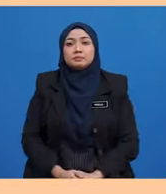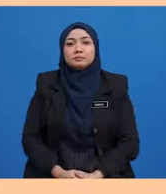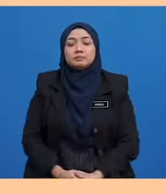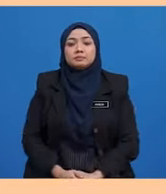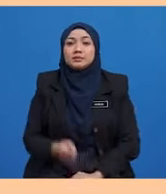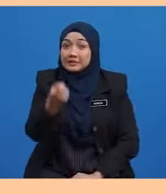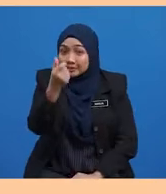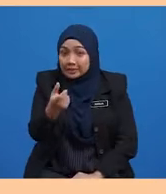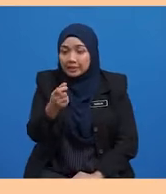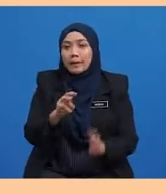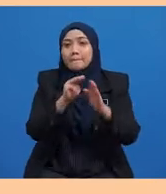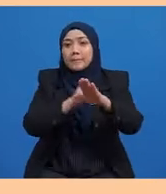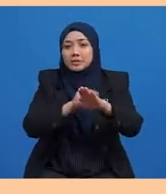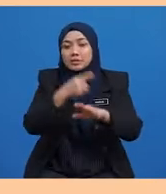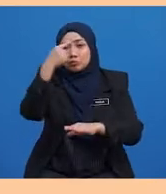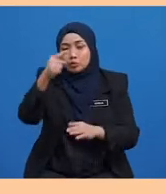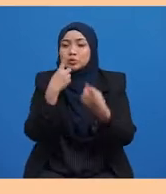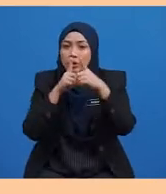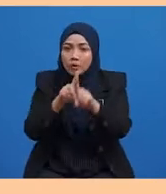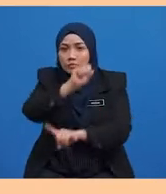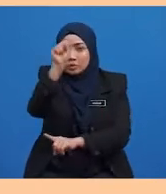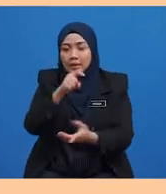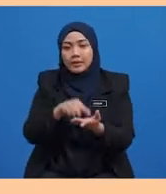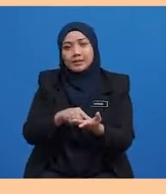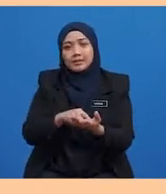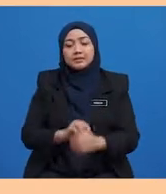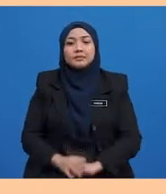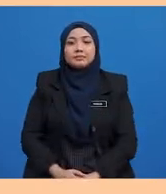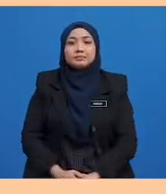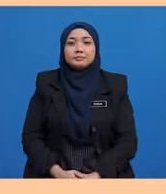bagi sedikit masa untuk menjawab soalan ini.